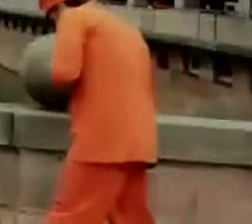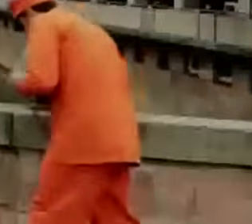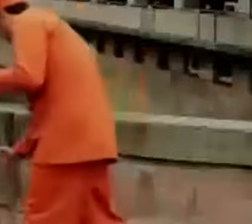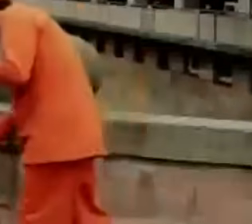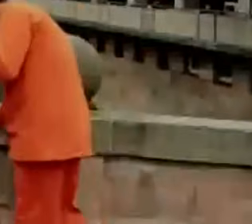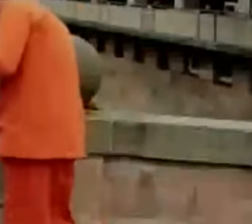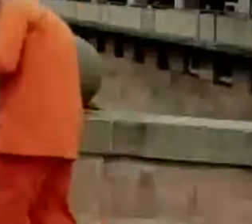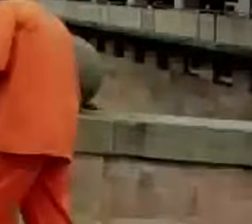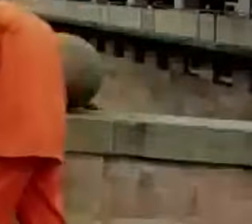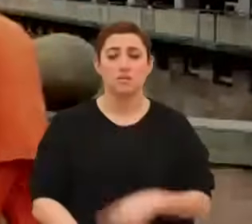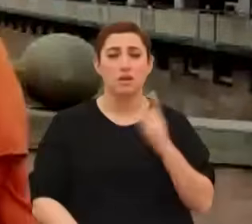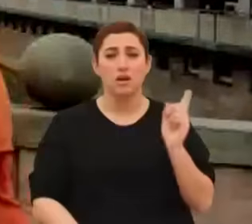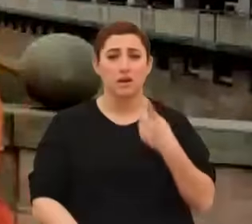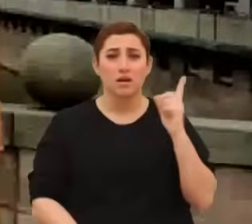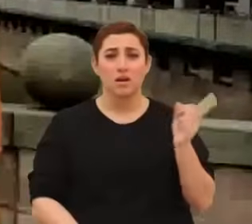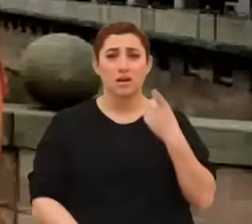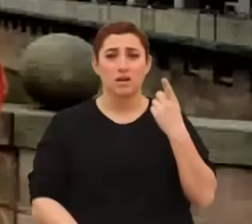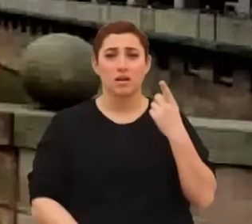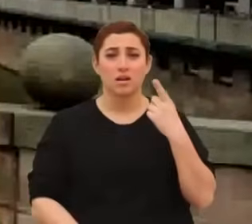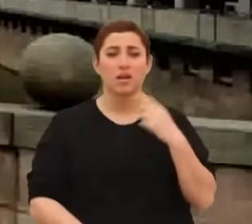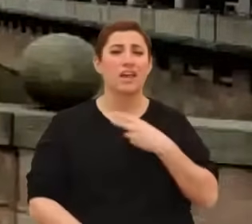Ergun onların az önce geçtiği yolu süpürüyor.